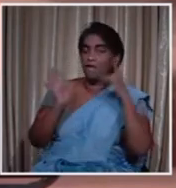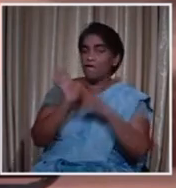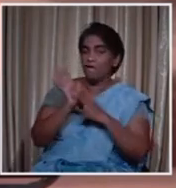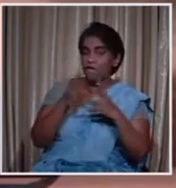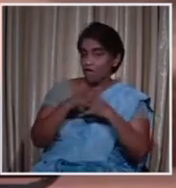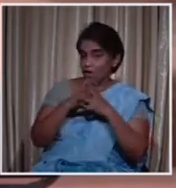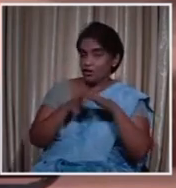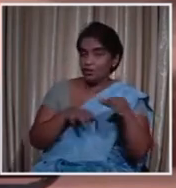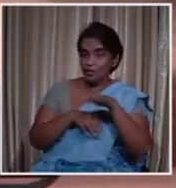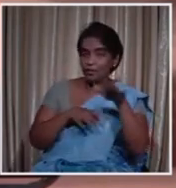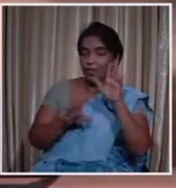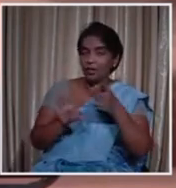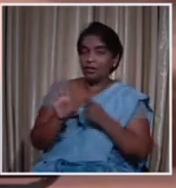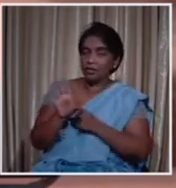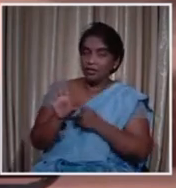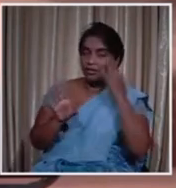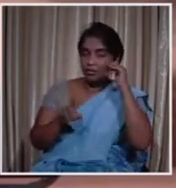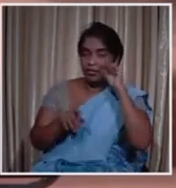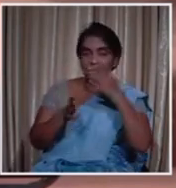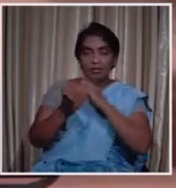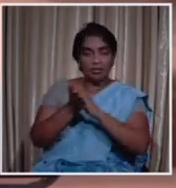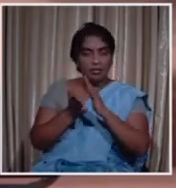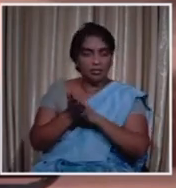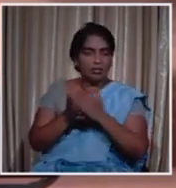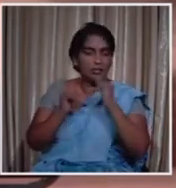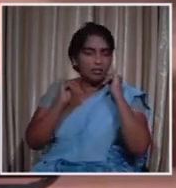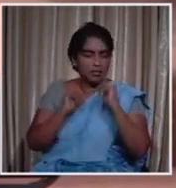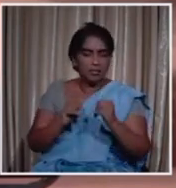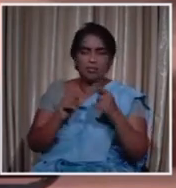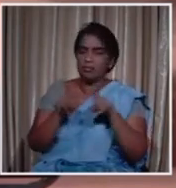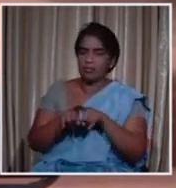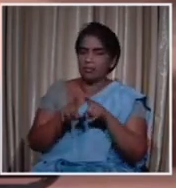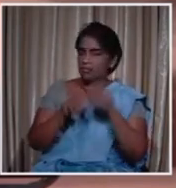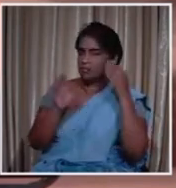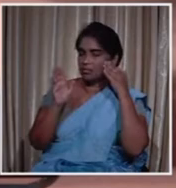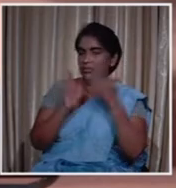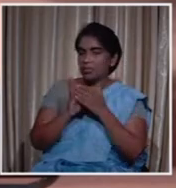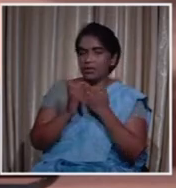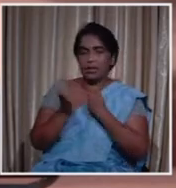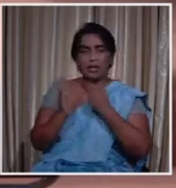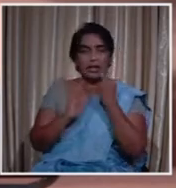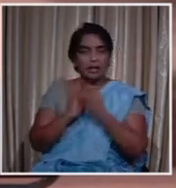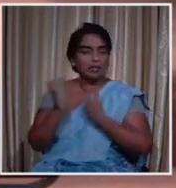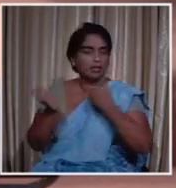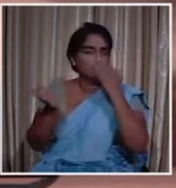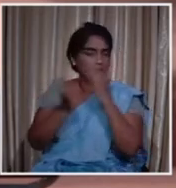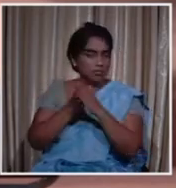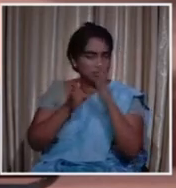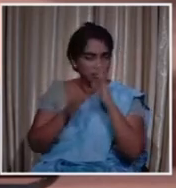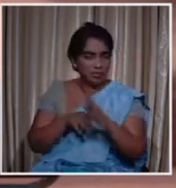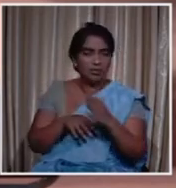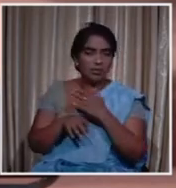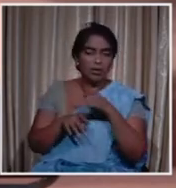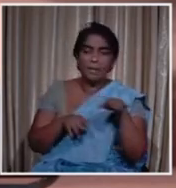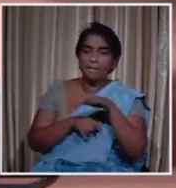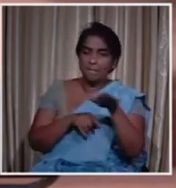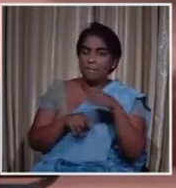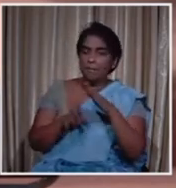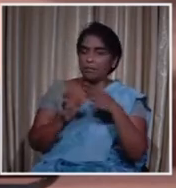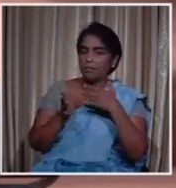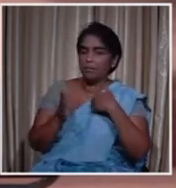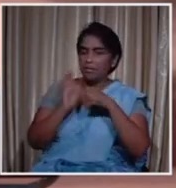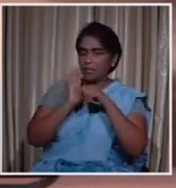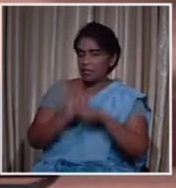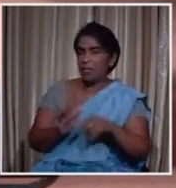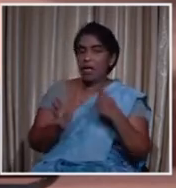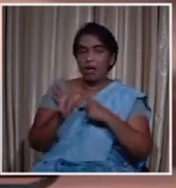இளைஞர்களுக்கு நடந்த மக்களுக்கு நடந்த அநீதிக்கு ஒரு நீதி வேண்டும். குருந்தூர் மலையிலே நடைபெறுகின்ற அநியாயங்களுக்காக 400 ஏக்கரை பறிப்பதற்கு